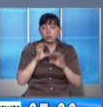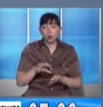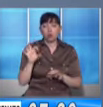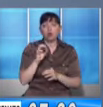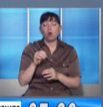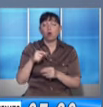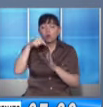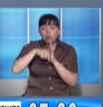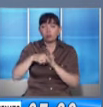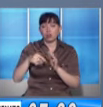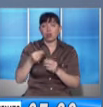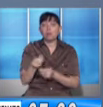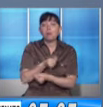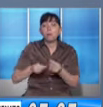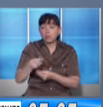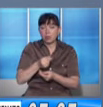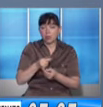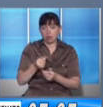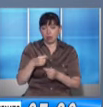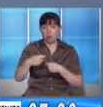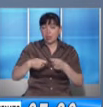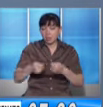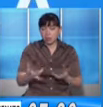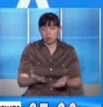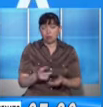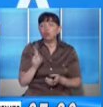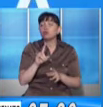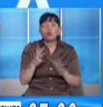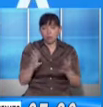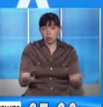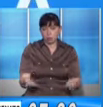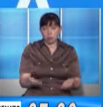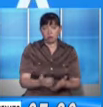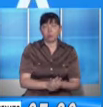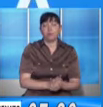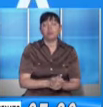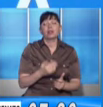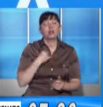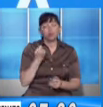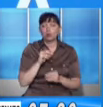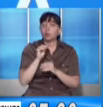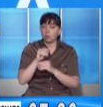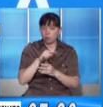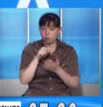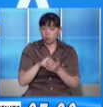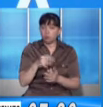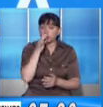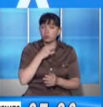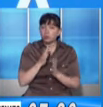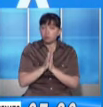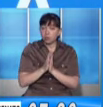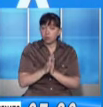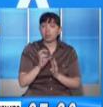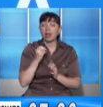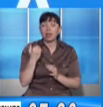la comerțul intern. Ce se întâmplă, oameni buni? Aș putea să vă adresez o întrebare de concretizare atunci. Spuneți-ne, vă rog,